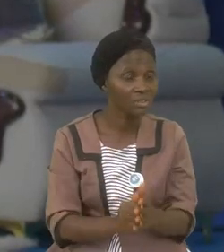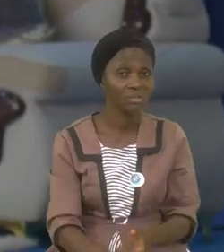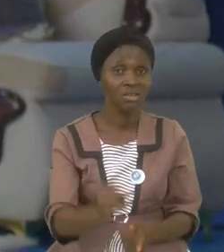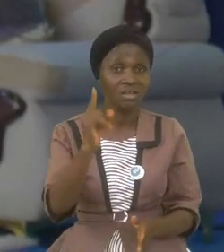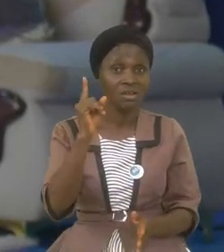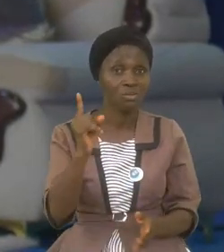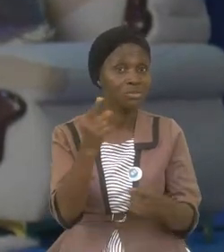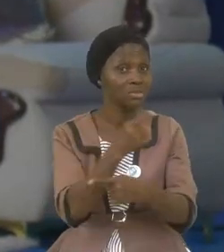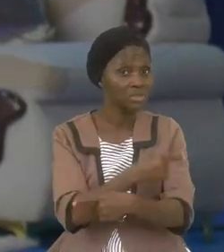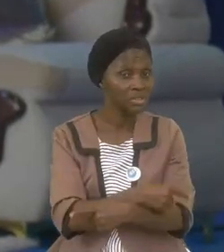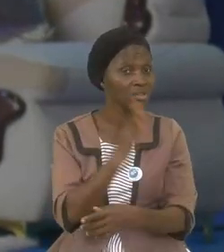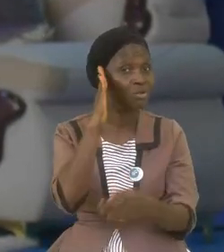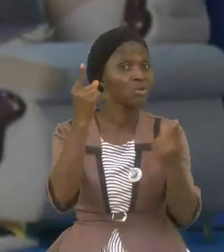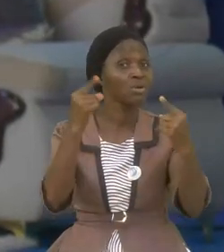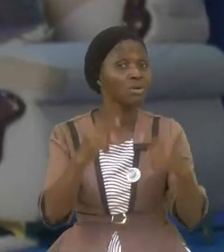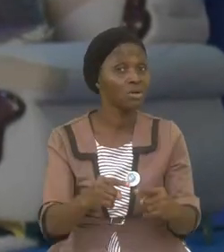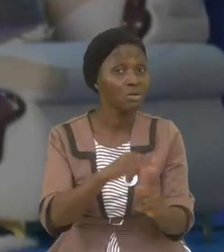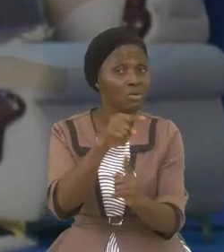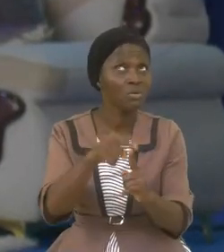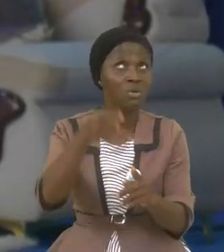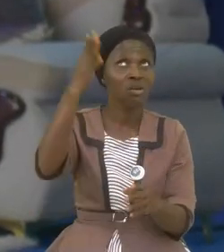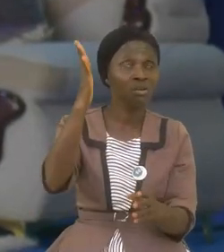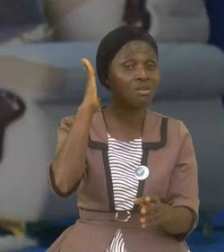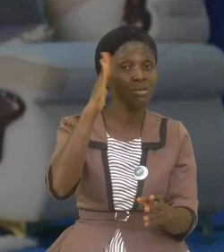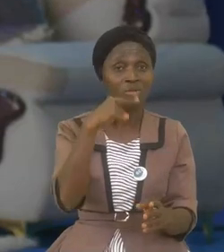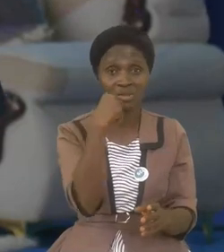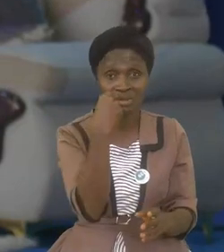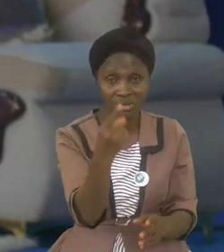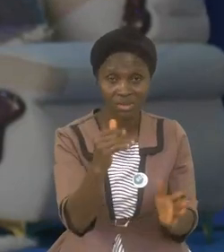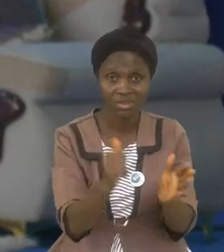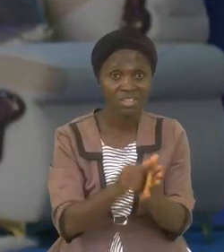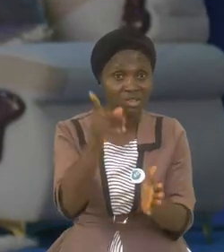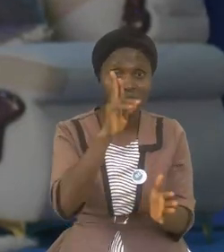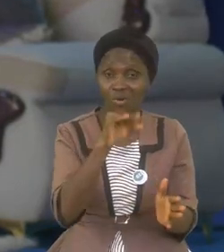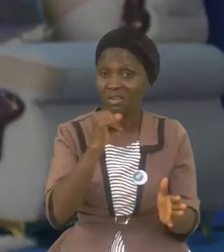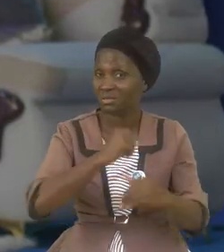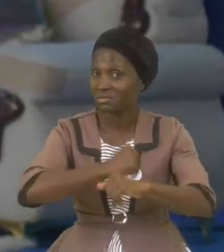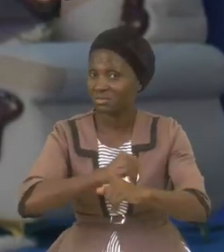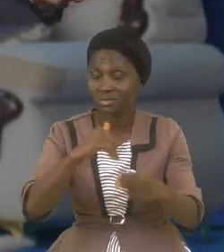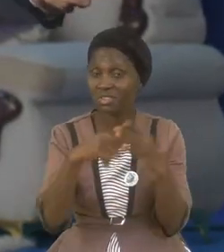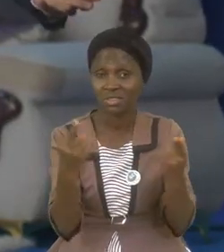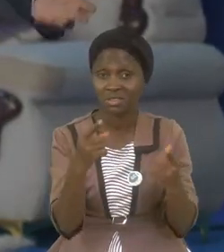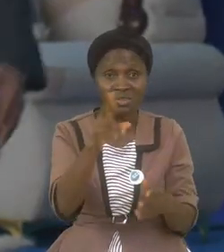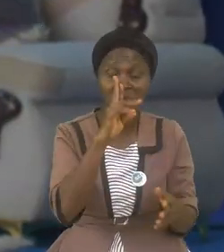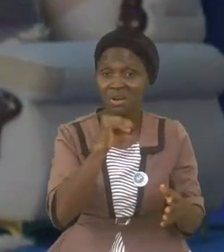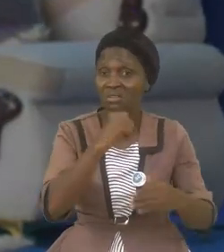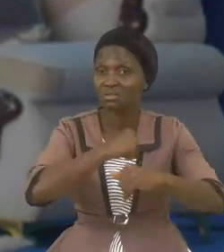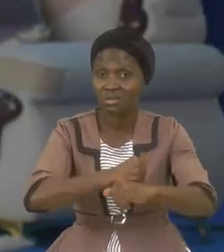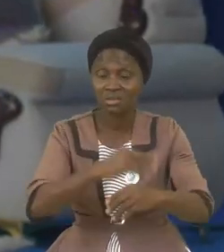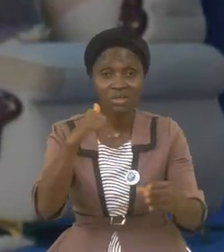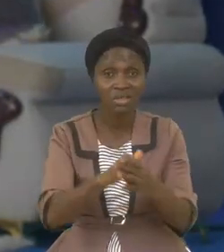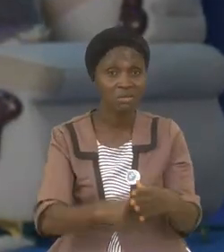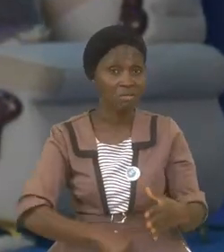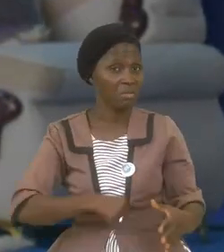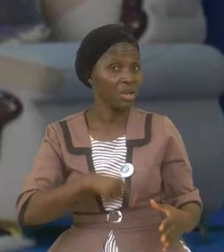est éternellement sécurisée. Ce n'est pas comme ça. Le jour viendra où Dieu va dire, non, tu n'es pas sécurisé dans